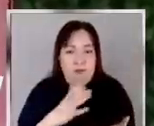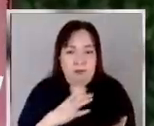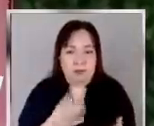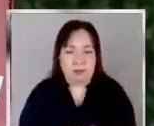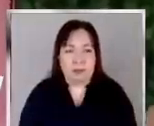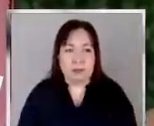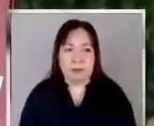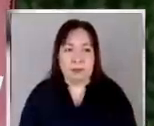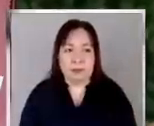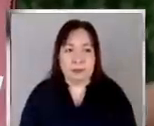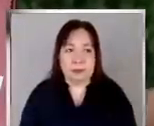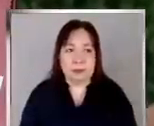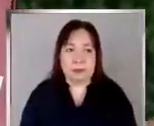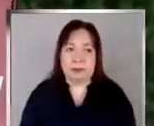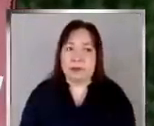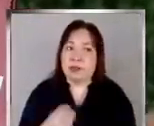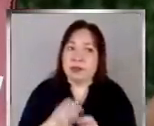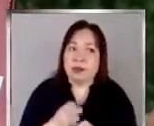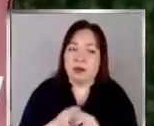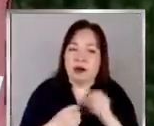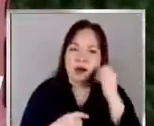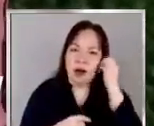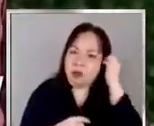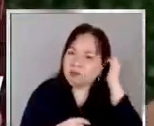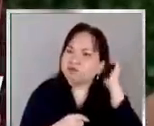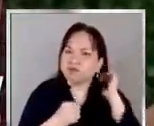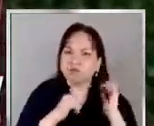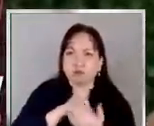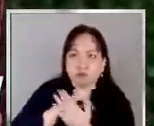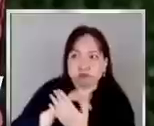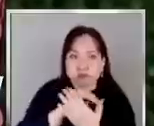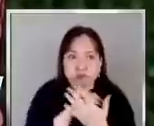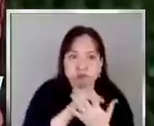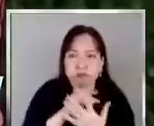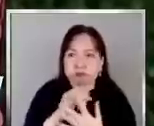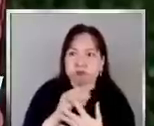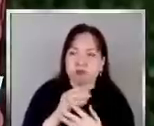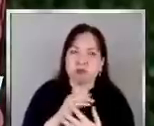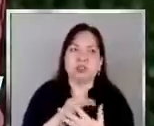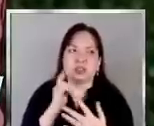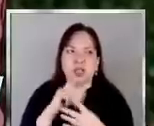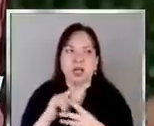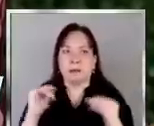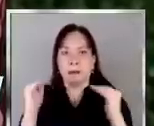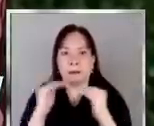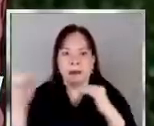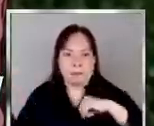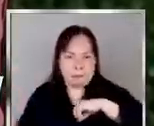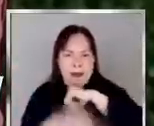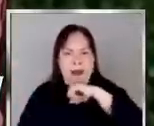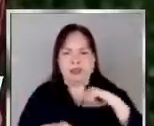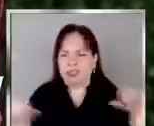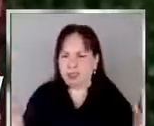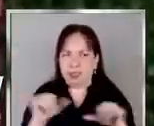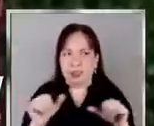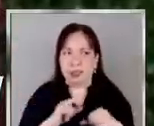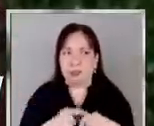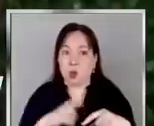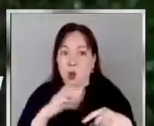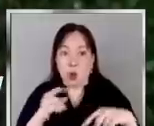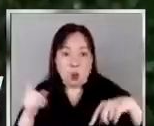Okay. Ayun, ang hirap. Takipan yan eh. Kaya dapat pare-pareho ng penalty. Pumalo at hindi